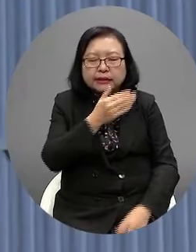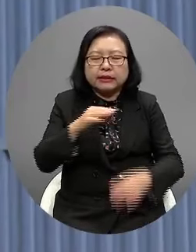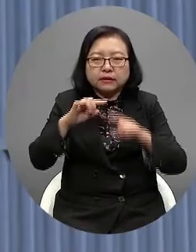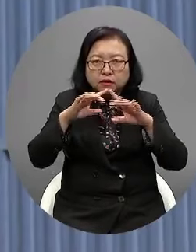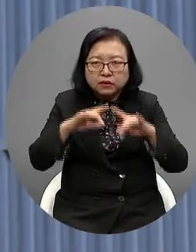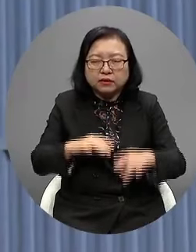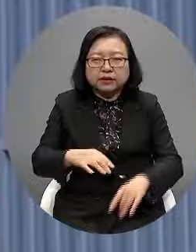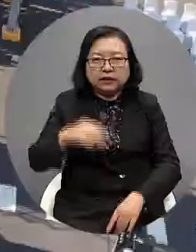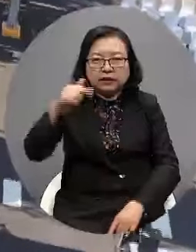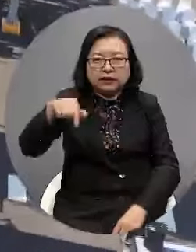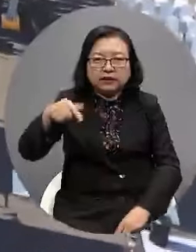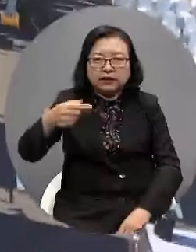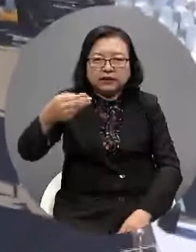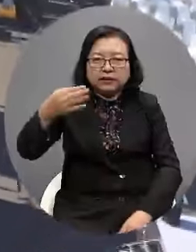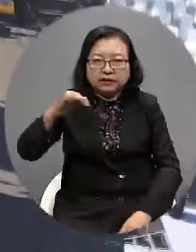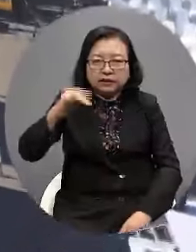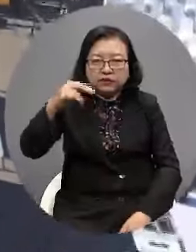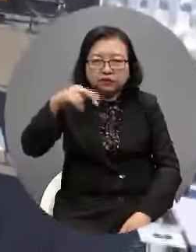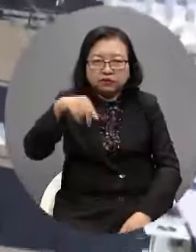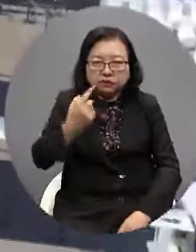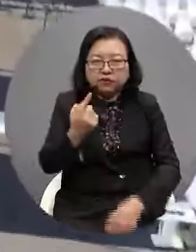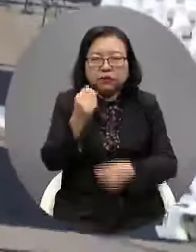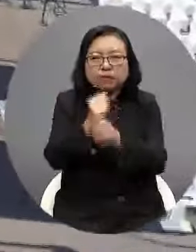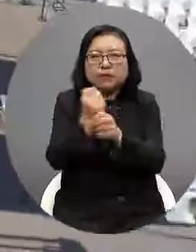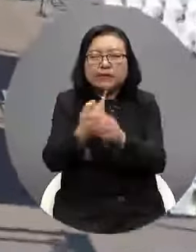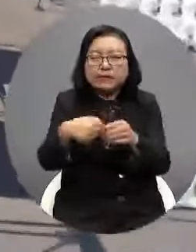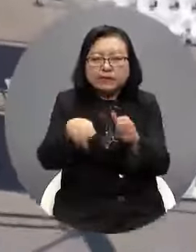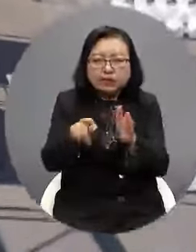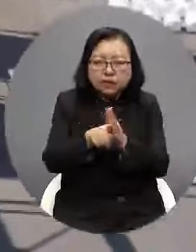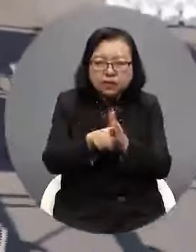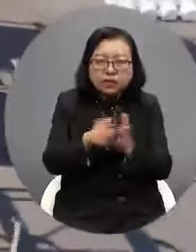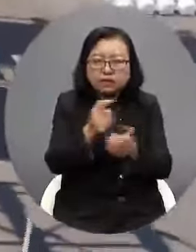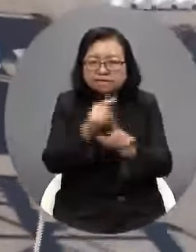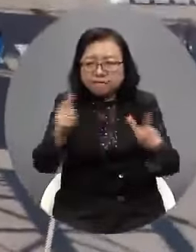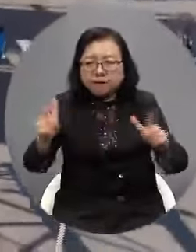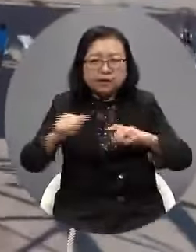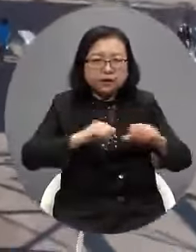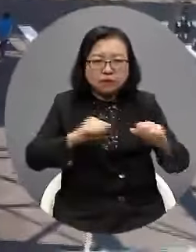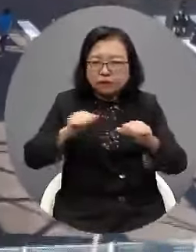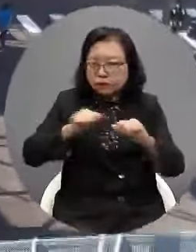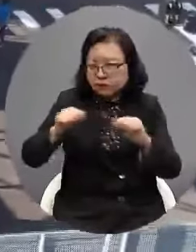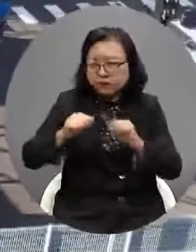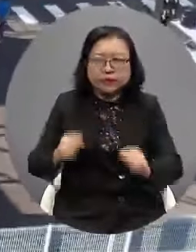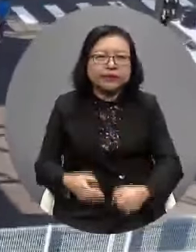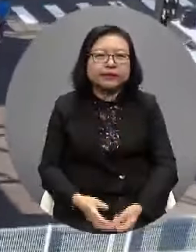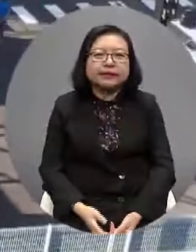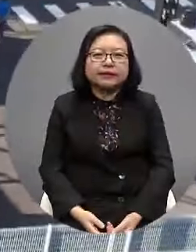시대 기틀 마련을 위한 다양한 시도가 이어지고 있습니다. MBC 뉴스 허지입니다.